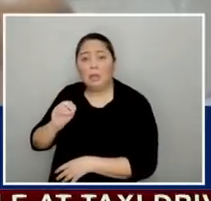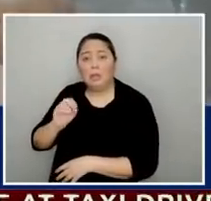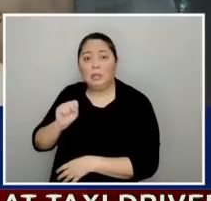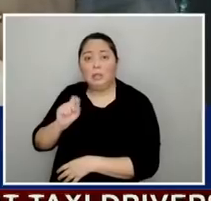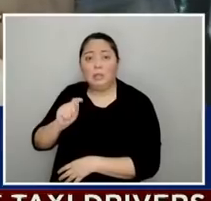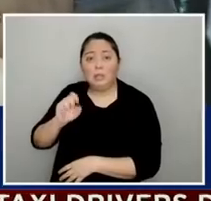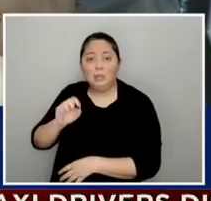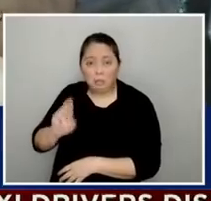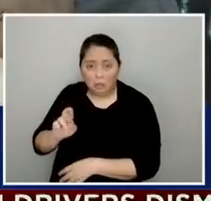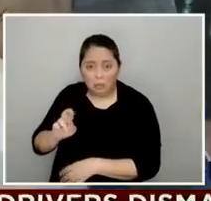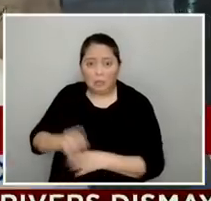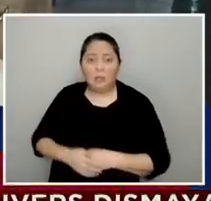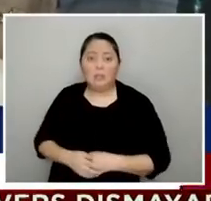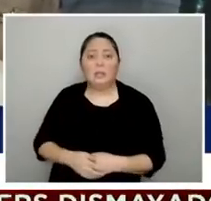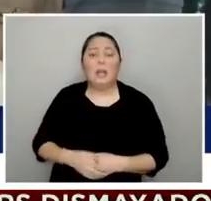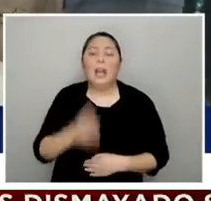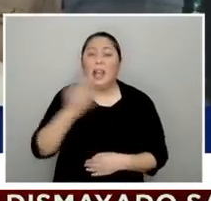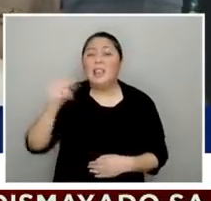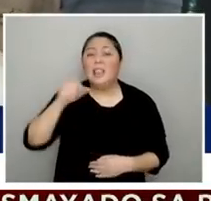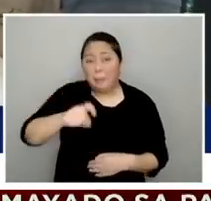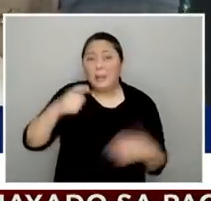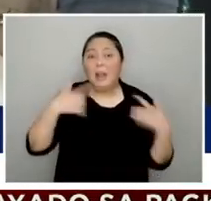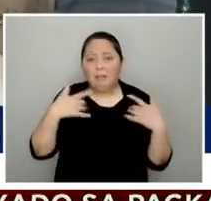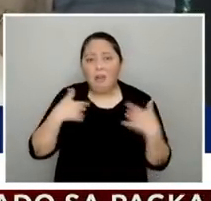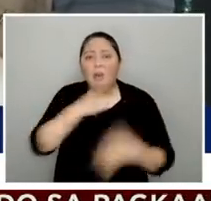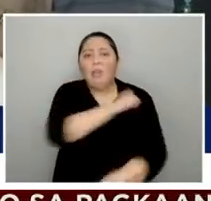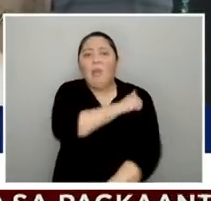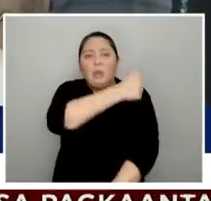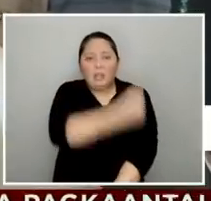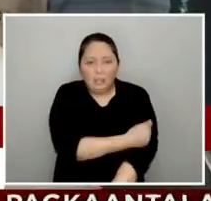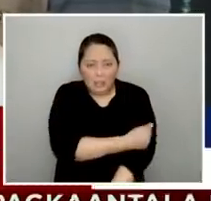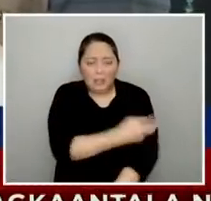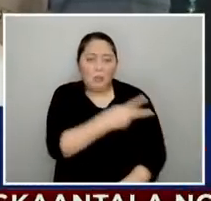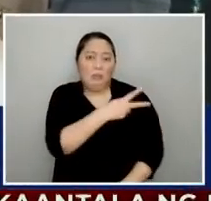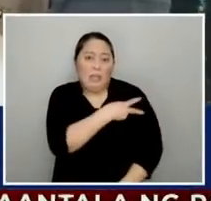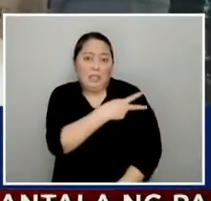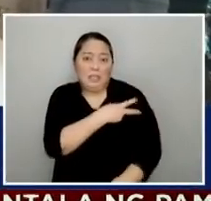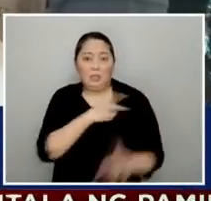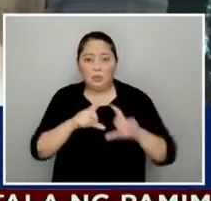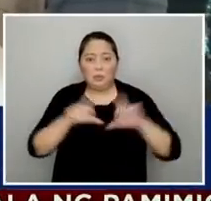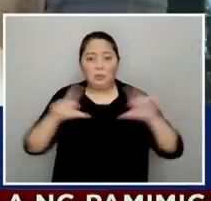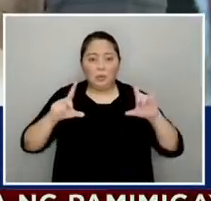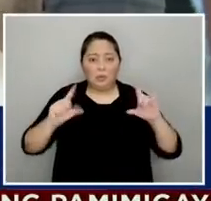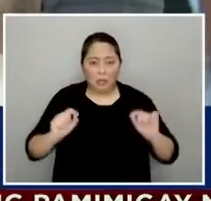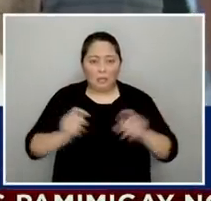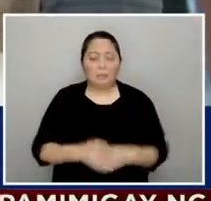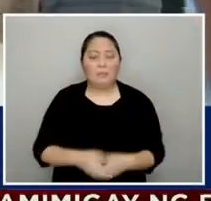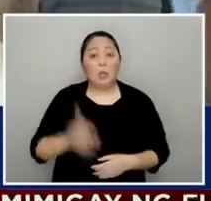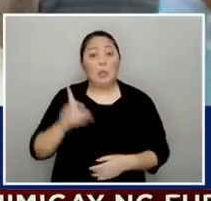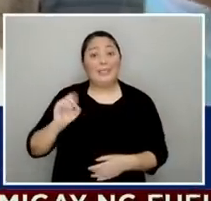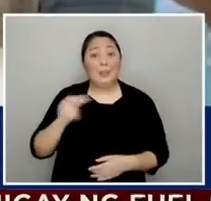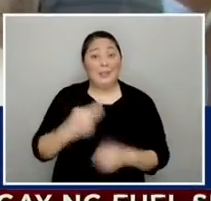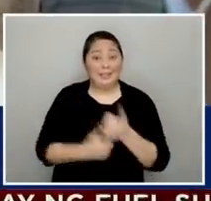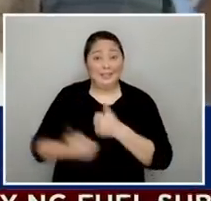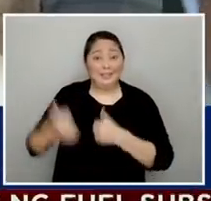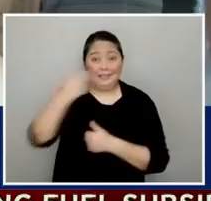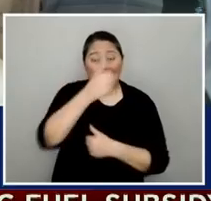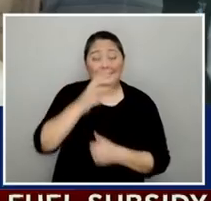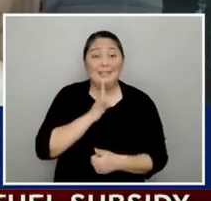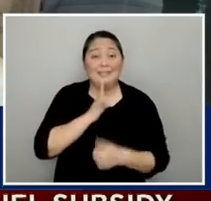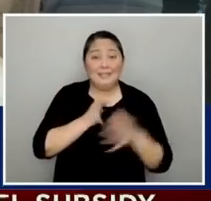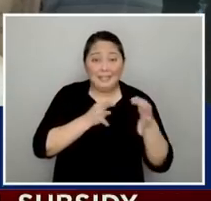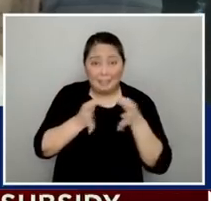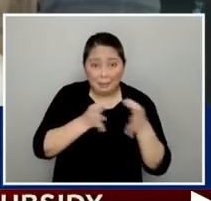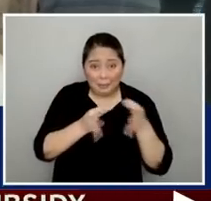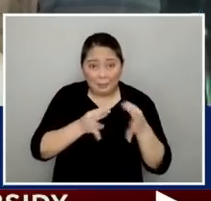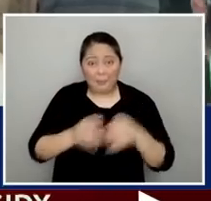cards. Natin yung kanilang solid recommendation. 270 days sa Singapore. Okay?